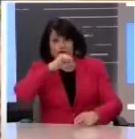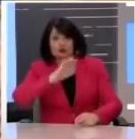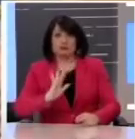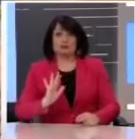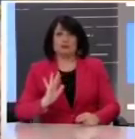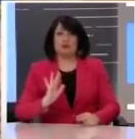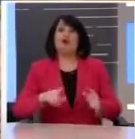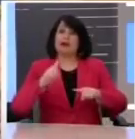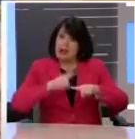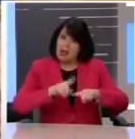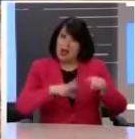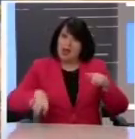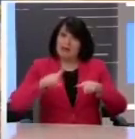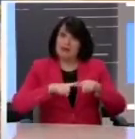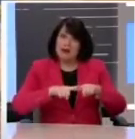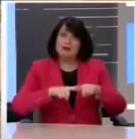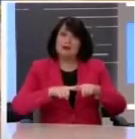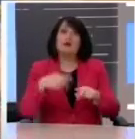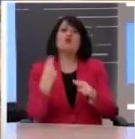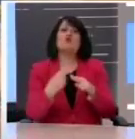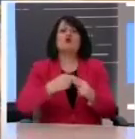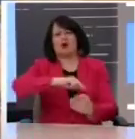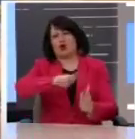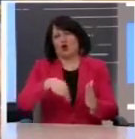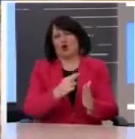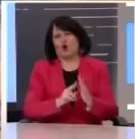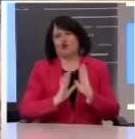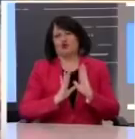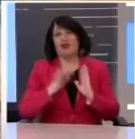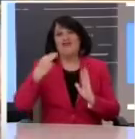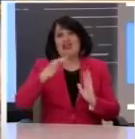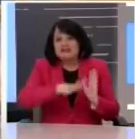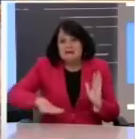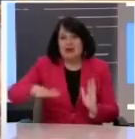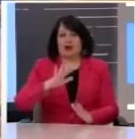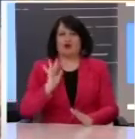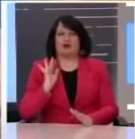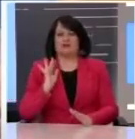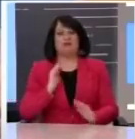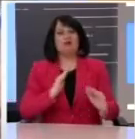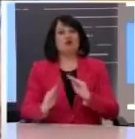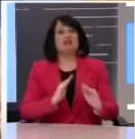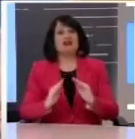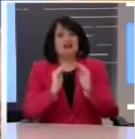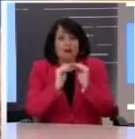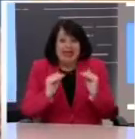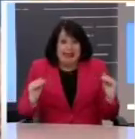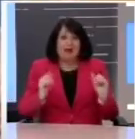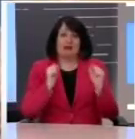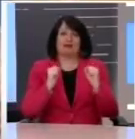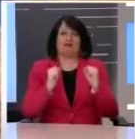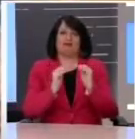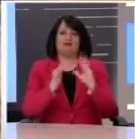μιας δύναμης που παίζει ζωτικό ρόλο σε μια ευαίσθητη περιοχή, υπερασπιζόμενη την ειρήνη, τη σταθερότητα,